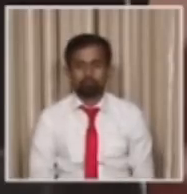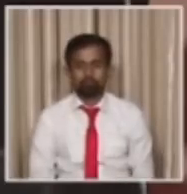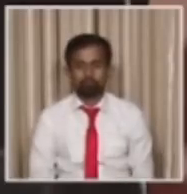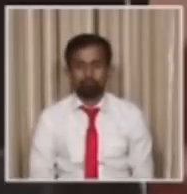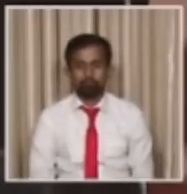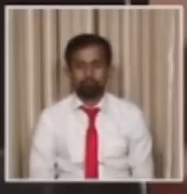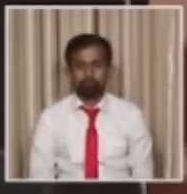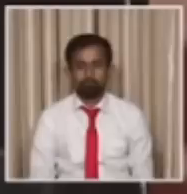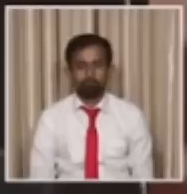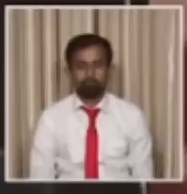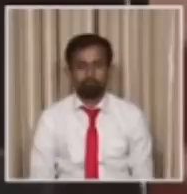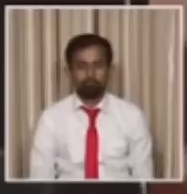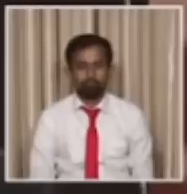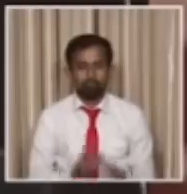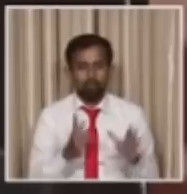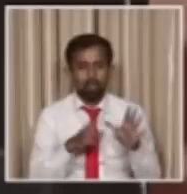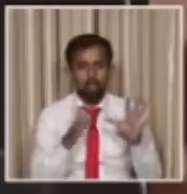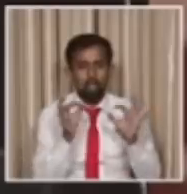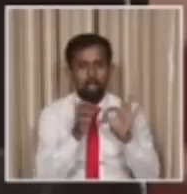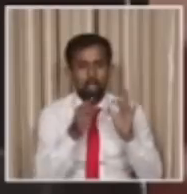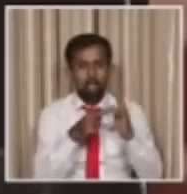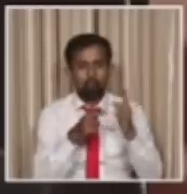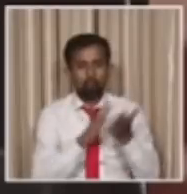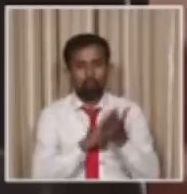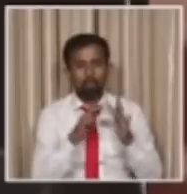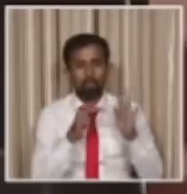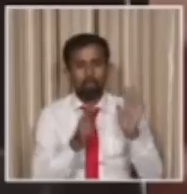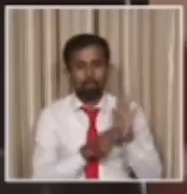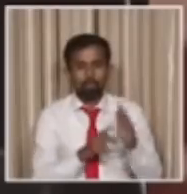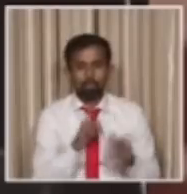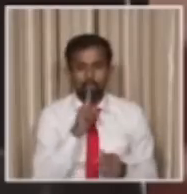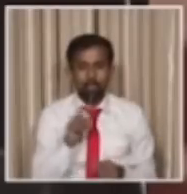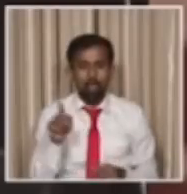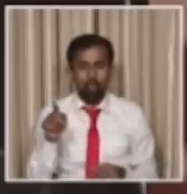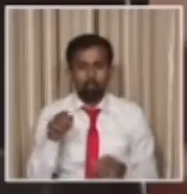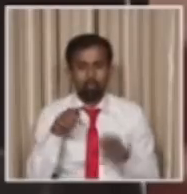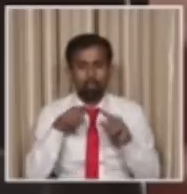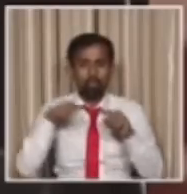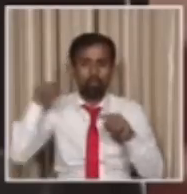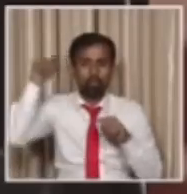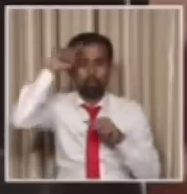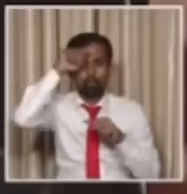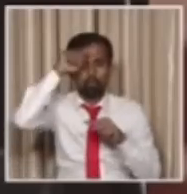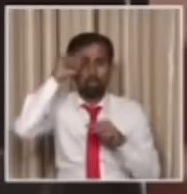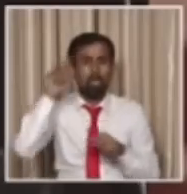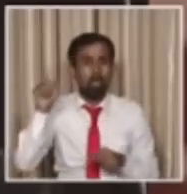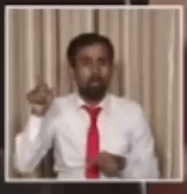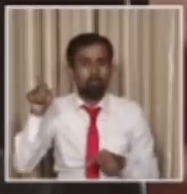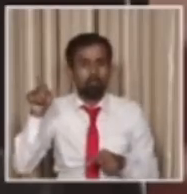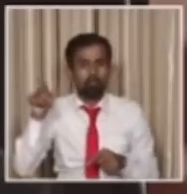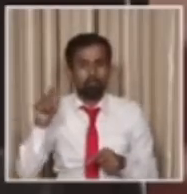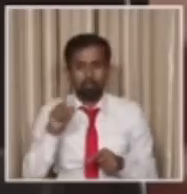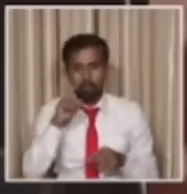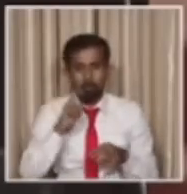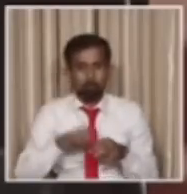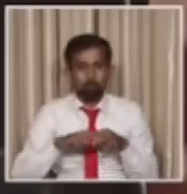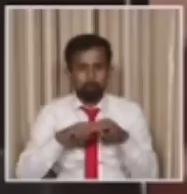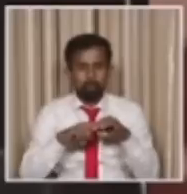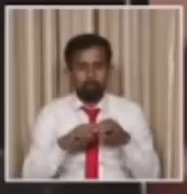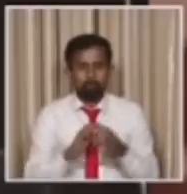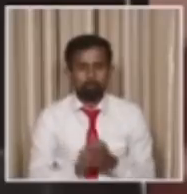එකක් තමයි අබුහින් ගැන. අබුහින් කියන්නේ කවුද? එයාට උඩින් කවුරු හිටියද? ඒ එක ප්‍රශ්නයක්